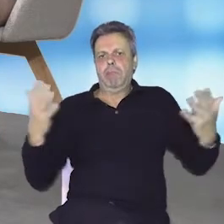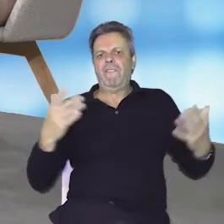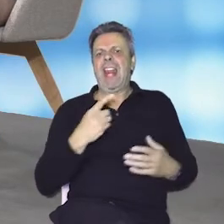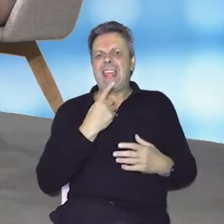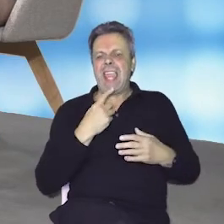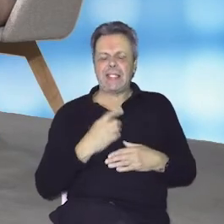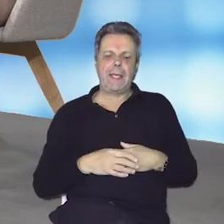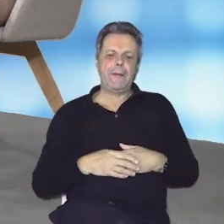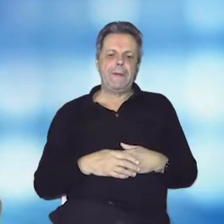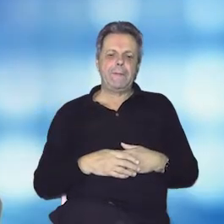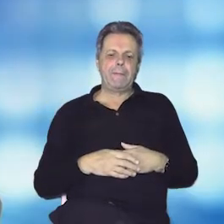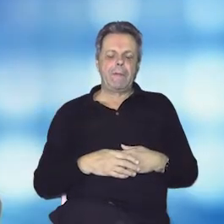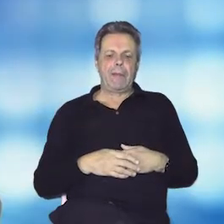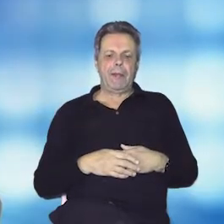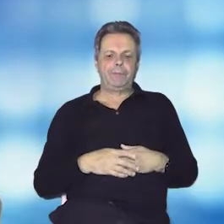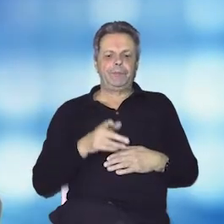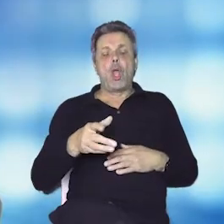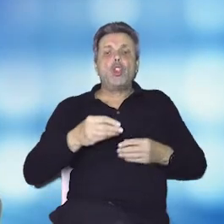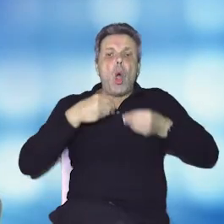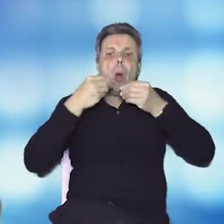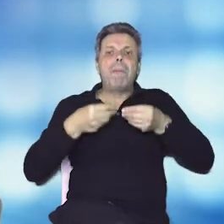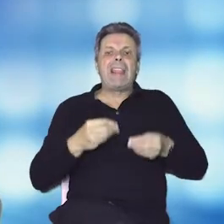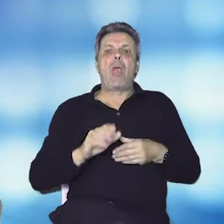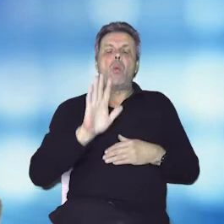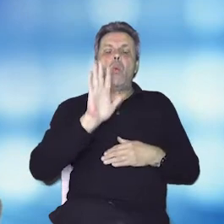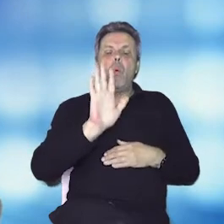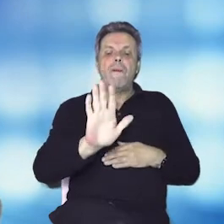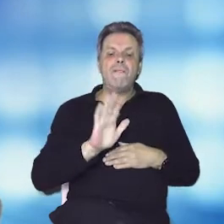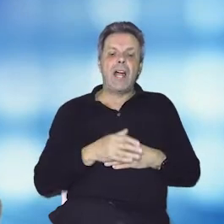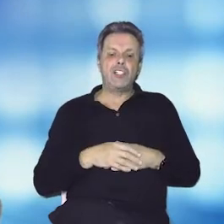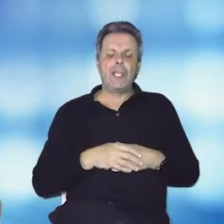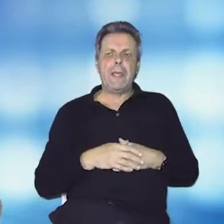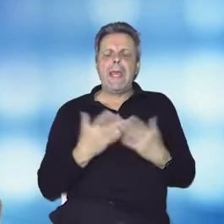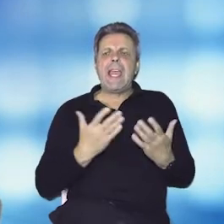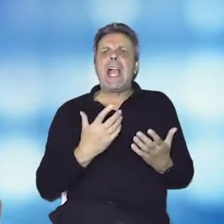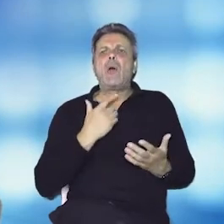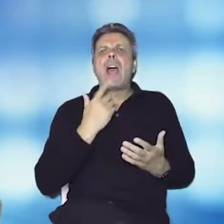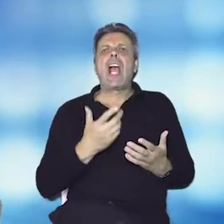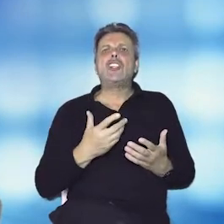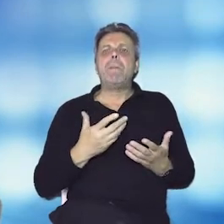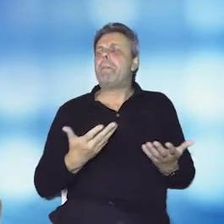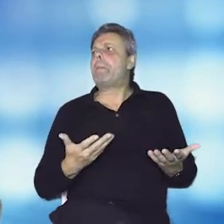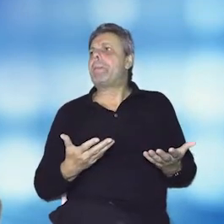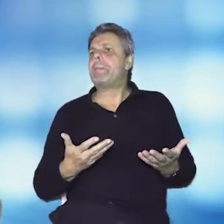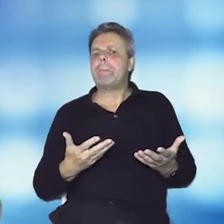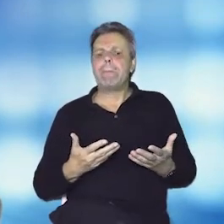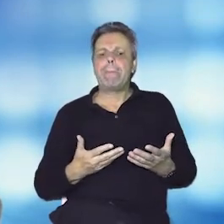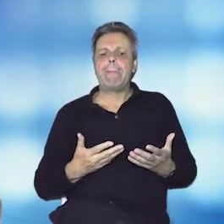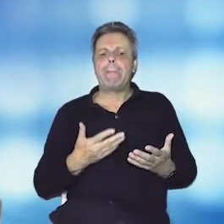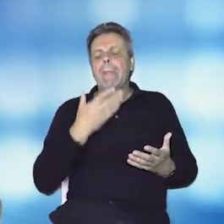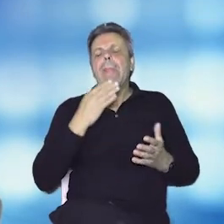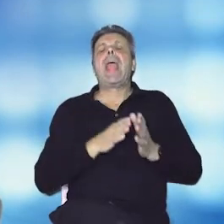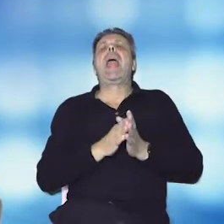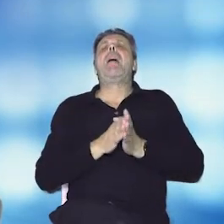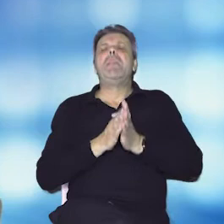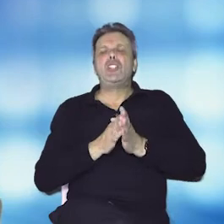zanimljivo da to predaju vaši, kako bih to nazvao, propovjednici? Misionari.